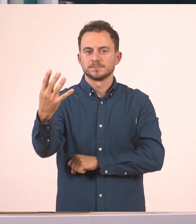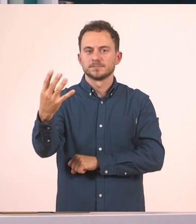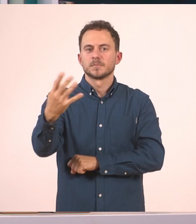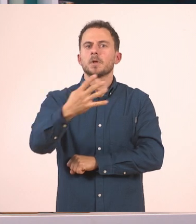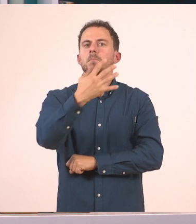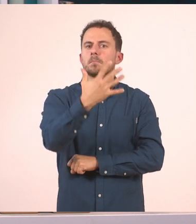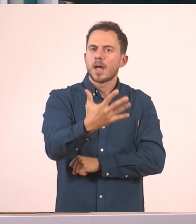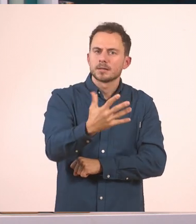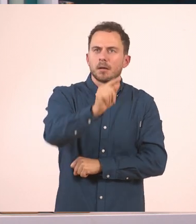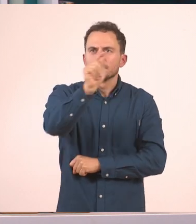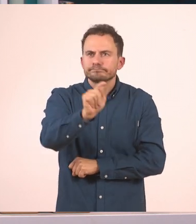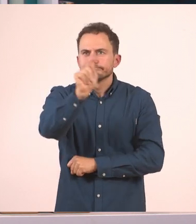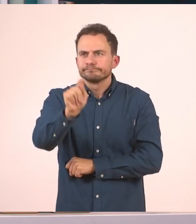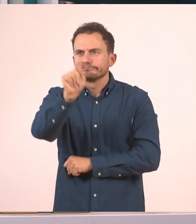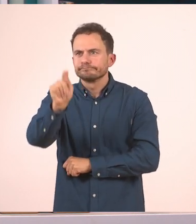5,